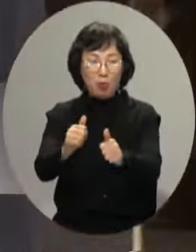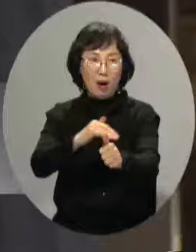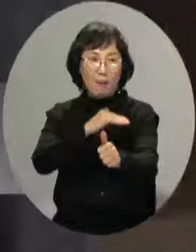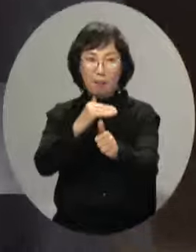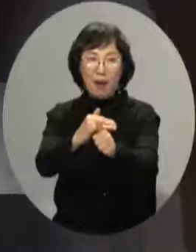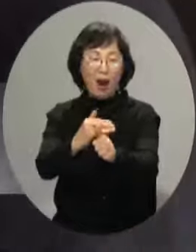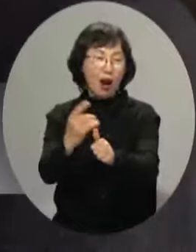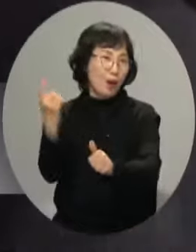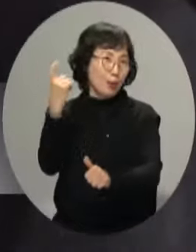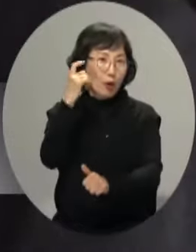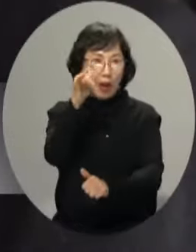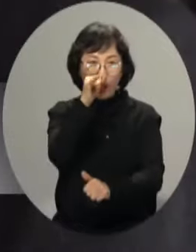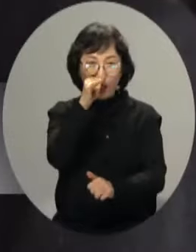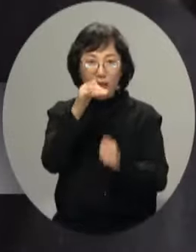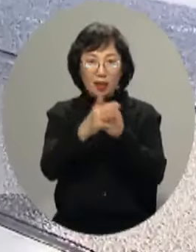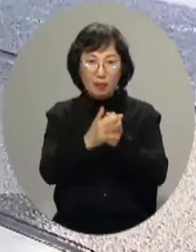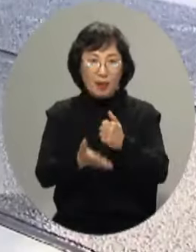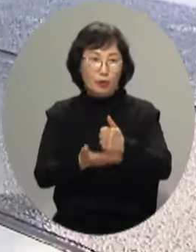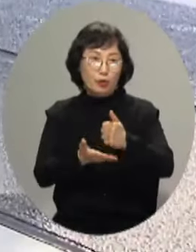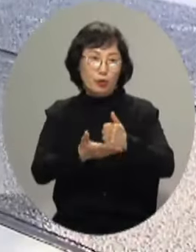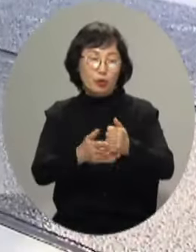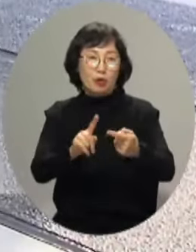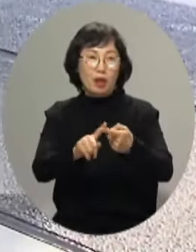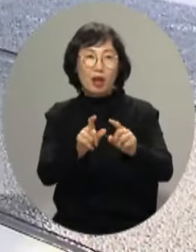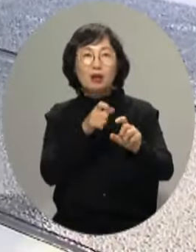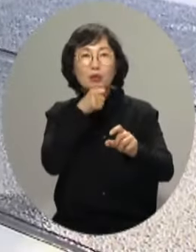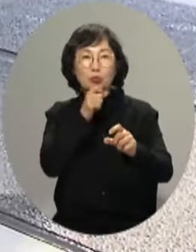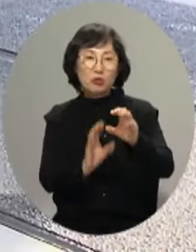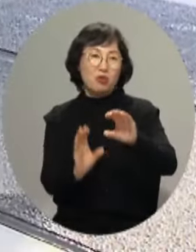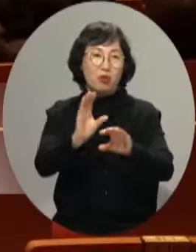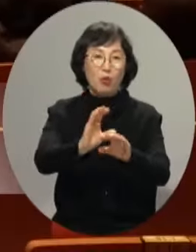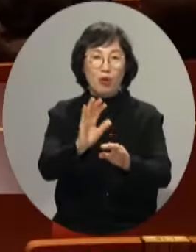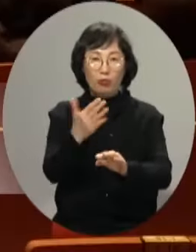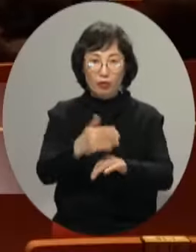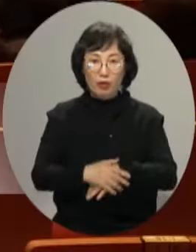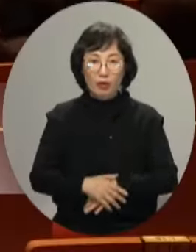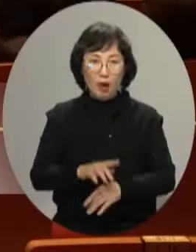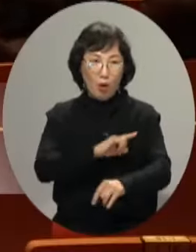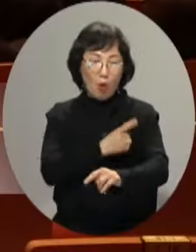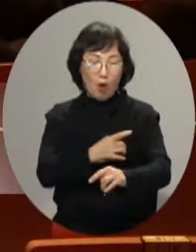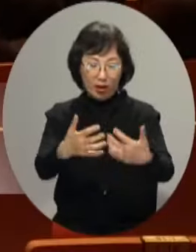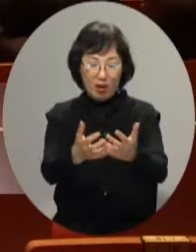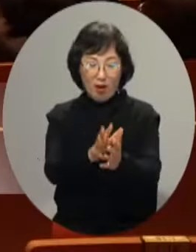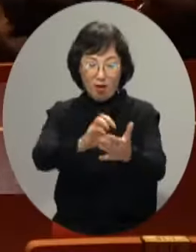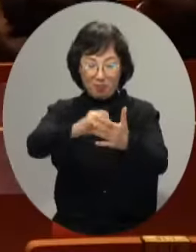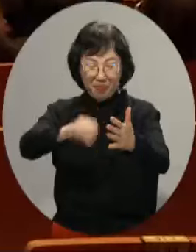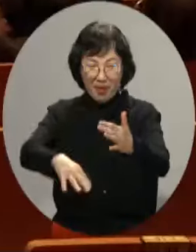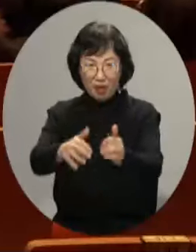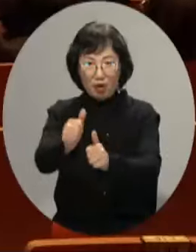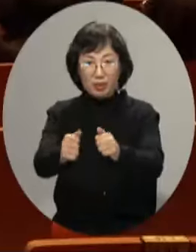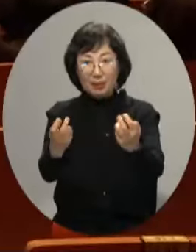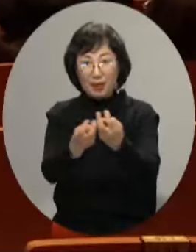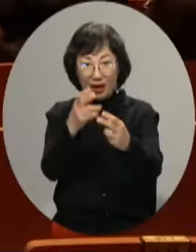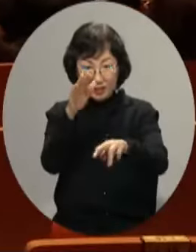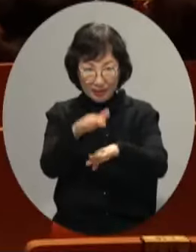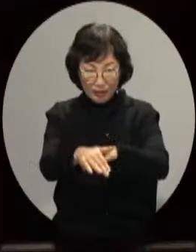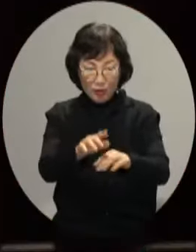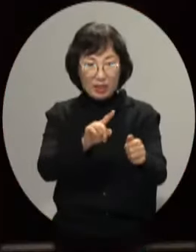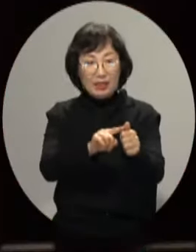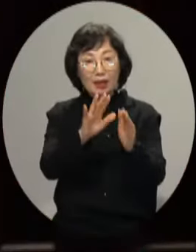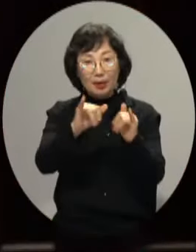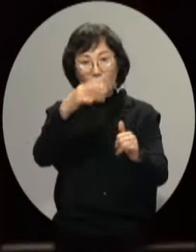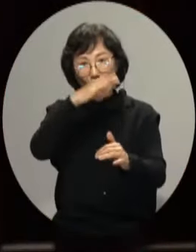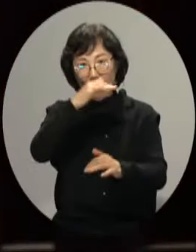소식까지 전해지면서 지지세가 결집된 것으로 보입니다. 또 권리당원을 뺀 경선 방식도 이 후보에게